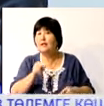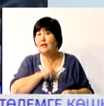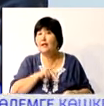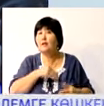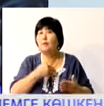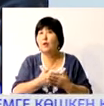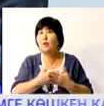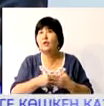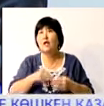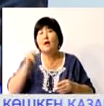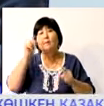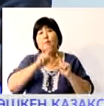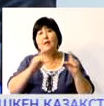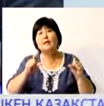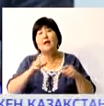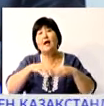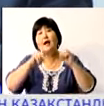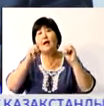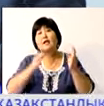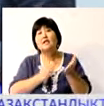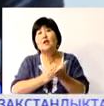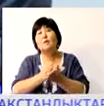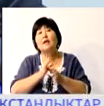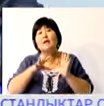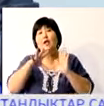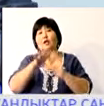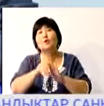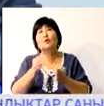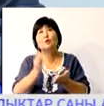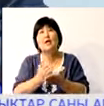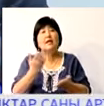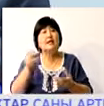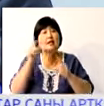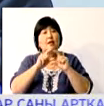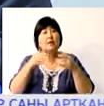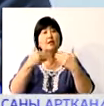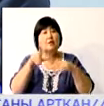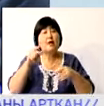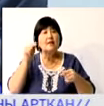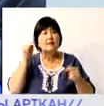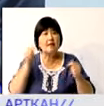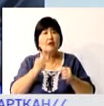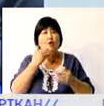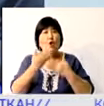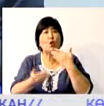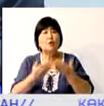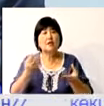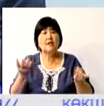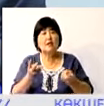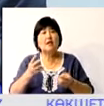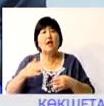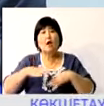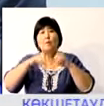ресурсы балансы мектептегі кәсіби бағдарлы даярлықтың негізі болуы тиіс. Егер мектеп бітірушілер нақты сұранысқа ие мамандықтарды